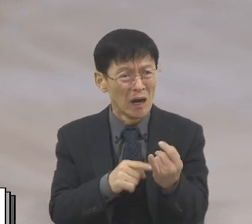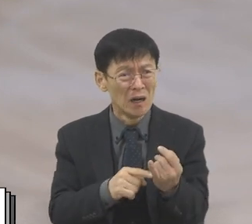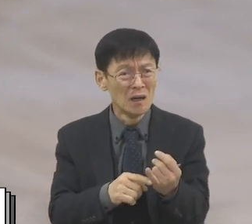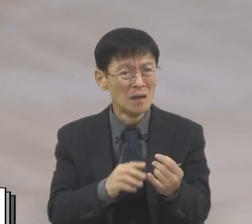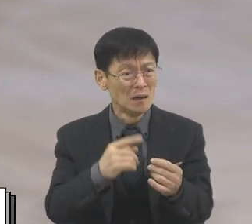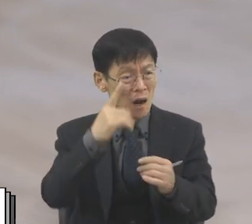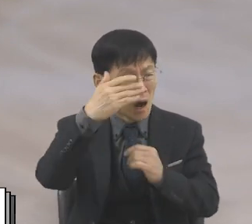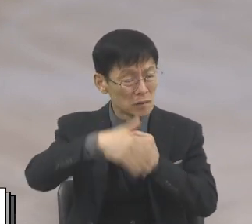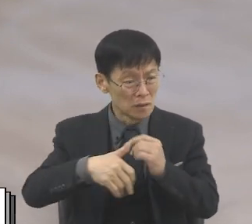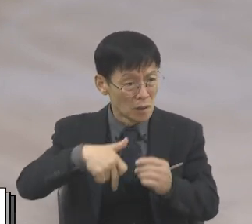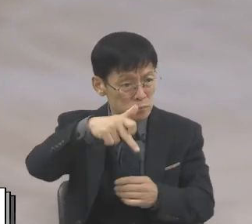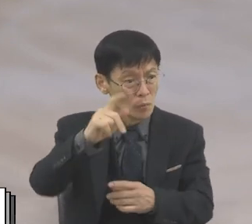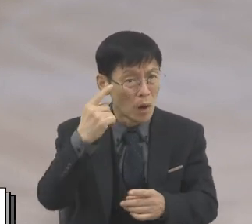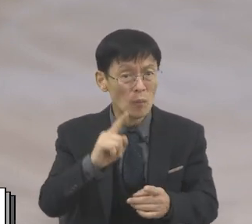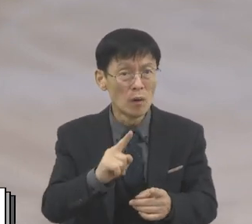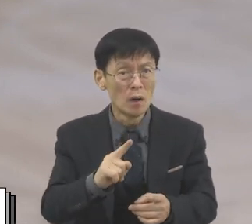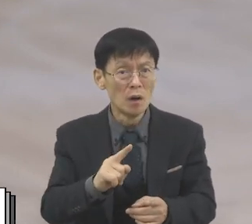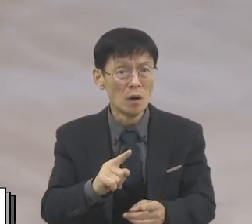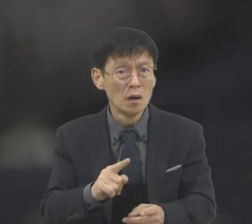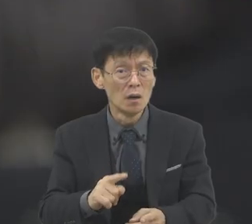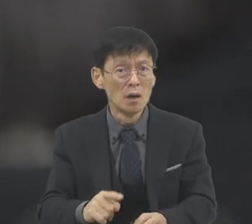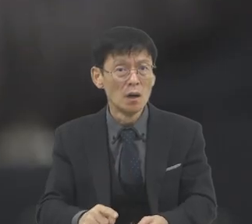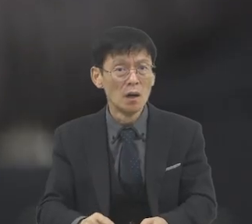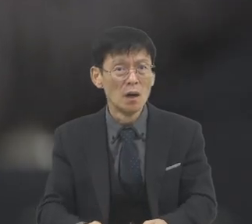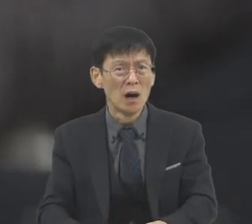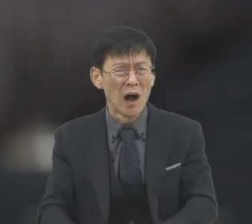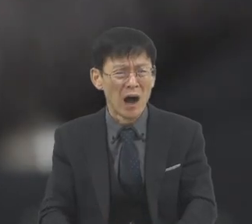왜 이런 사진을 직원 단체 대화방에 올리는 거지?